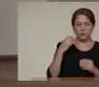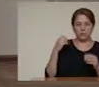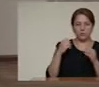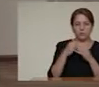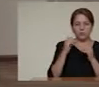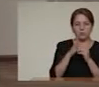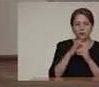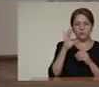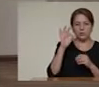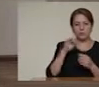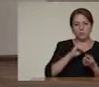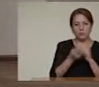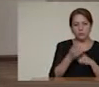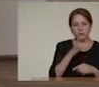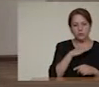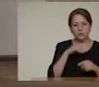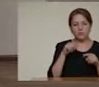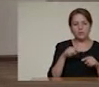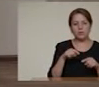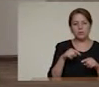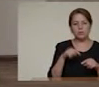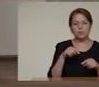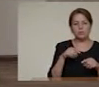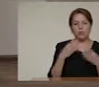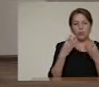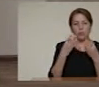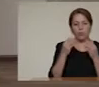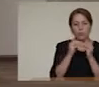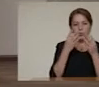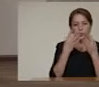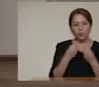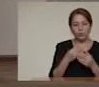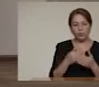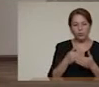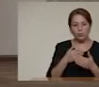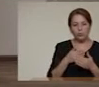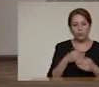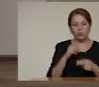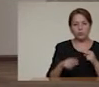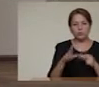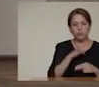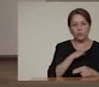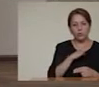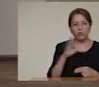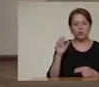o'tkaziladi. Va aynan o'sha 10 kun orqada qolish yo'qotiladi. Va